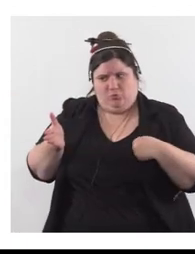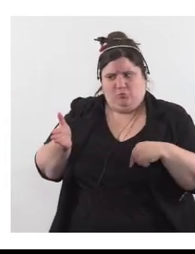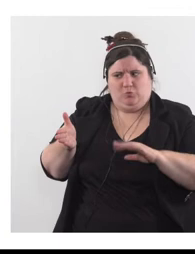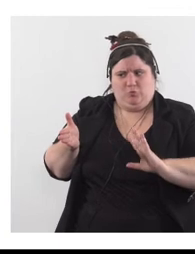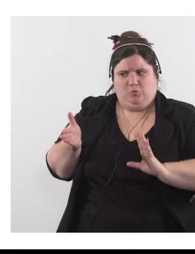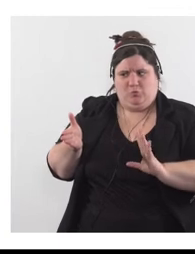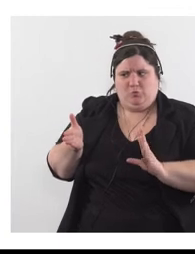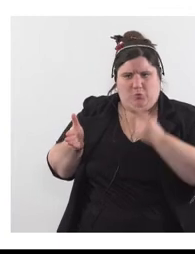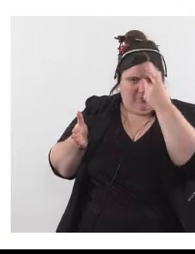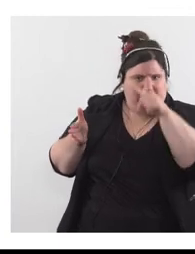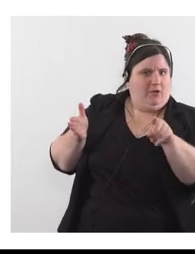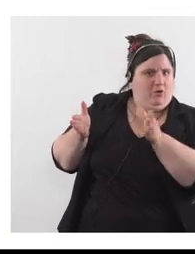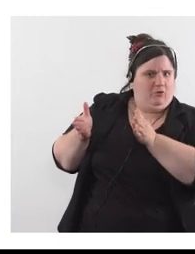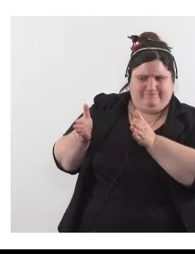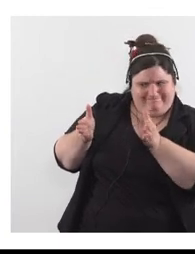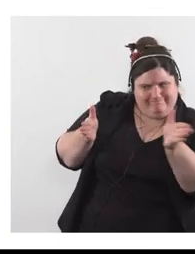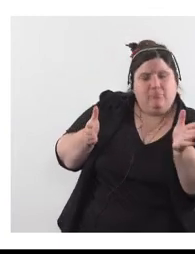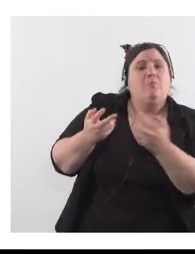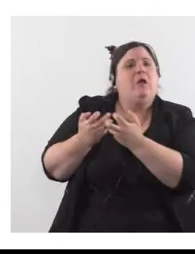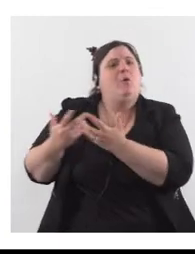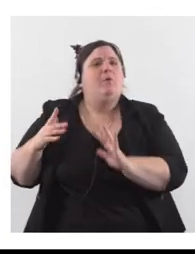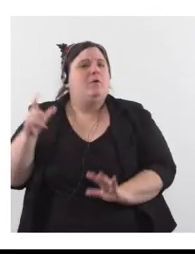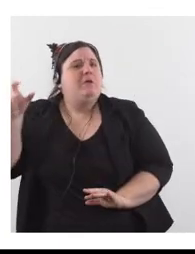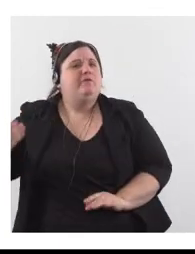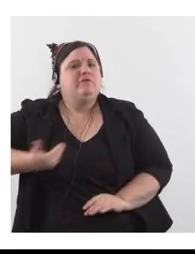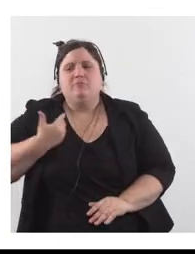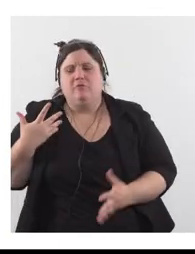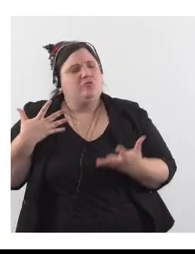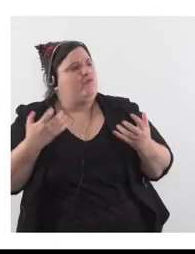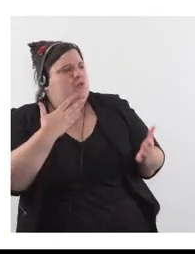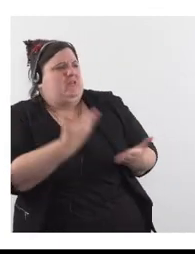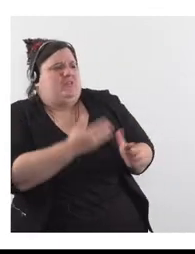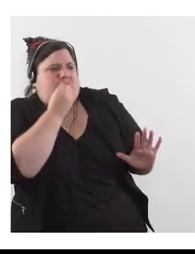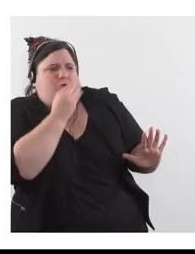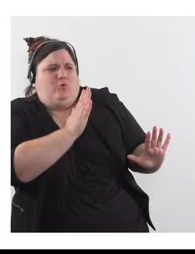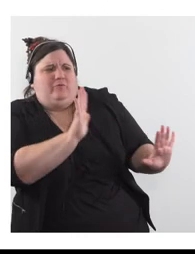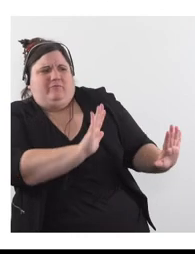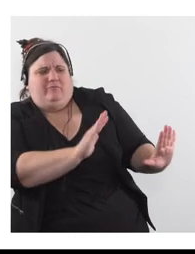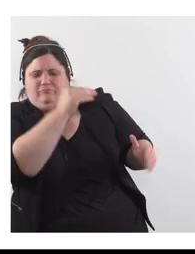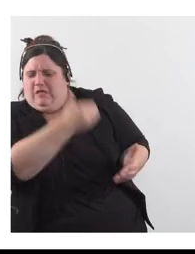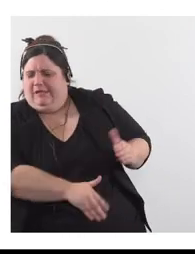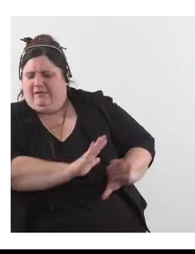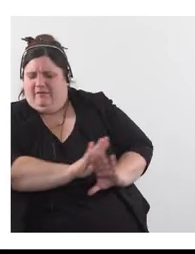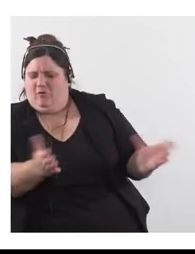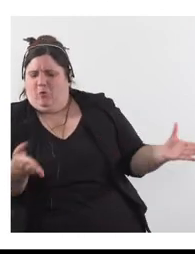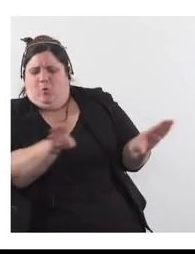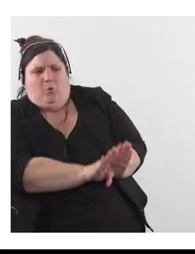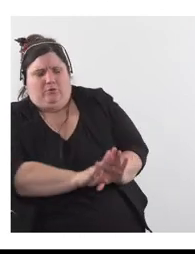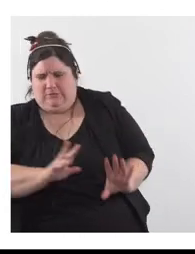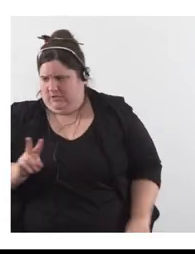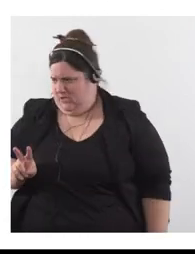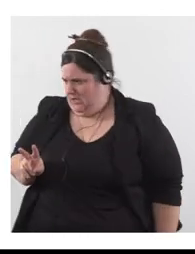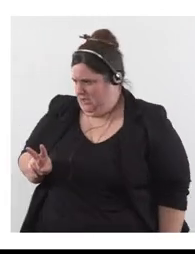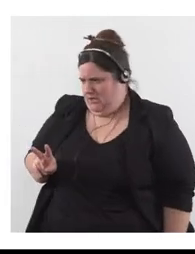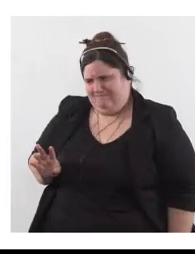la victime peut se satisfaire de quelque chose et nous, on va trouver que c'est une mauvaise décision, mais la victime va obtenir des compensations, se dit « moi, je ne veux pas aller plus loin ». Ou